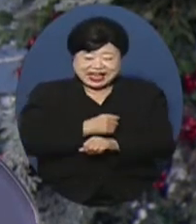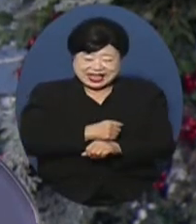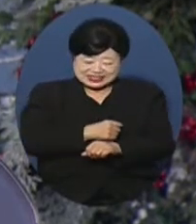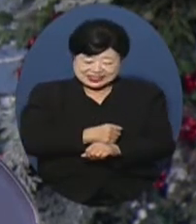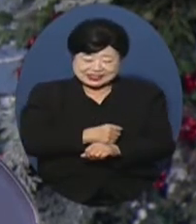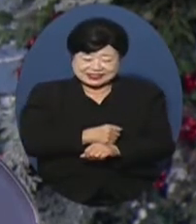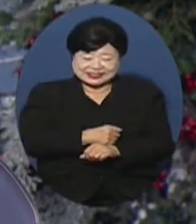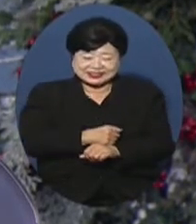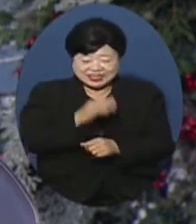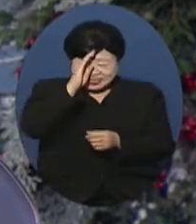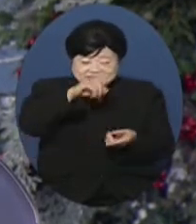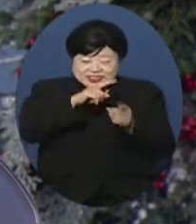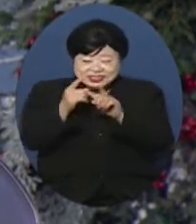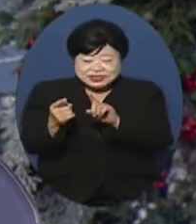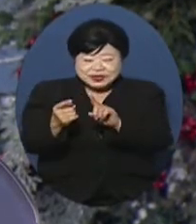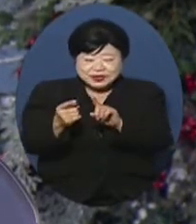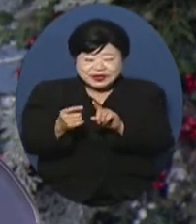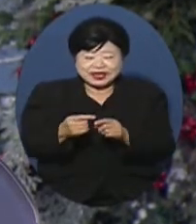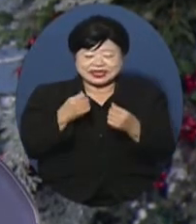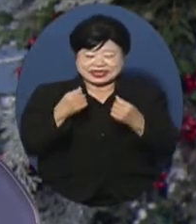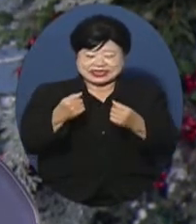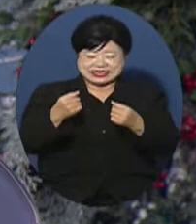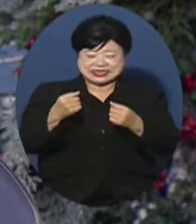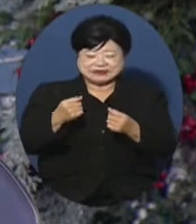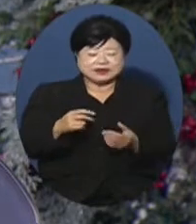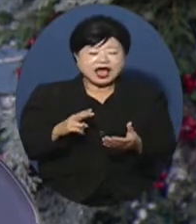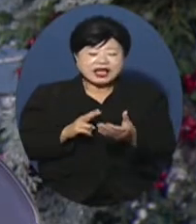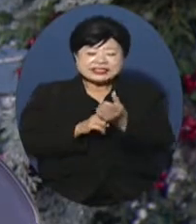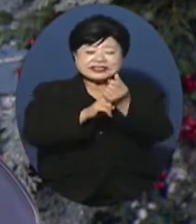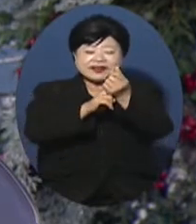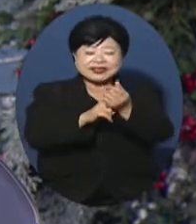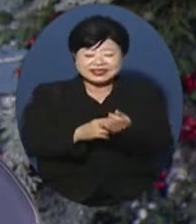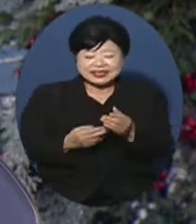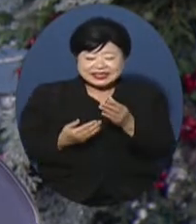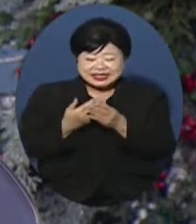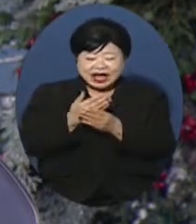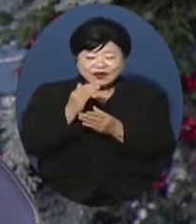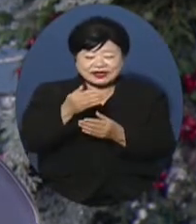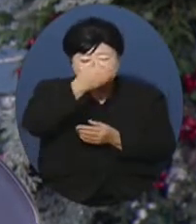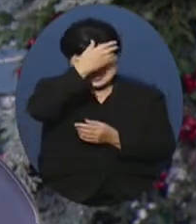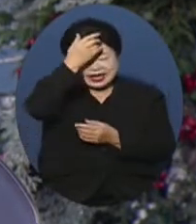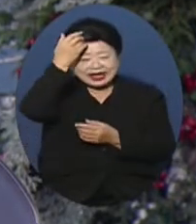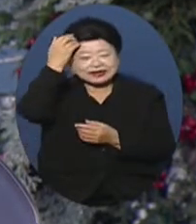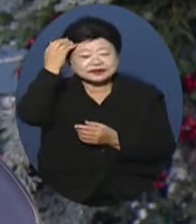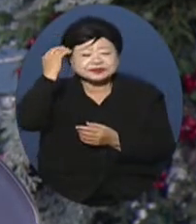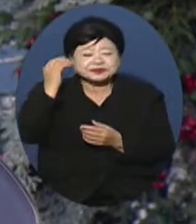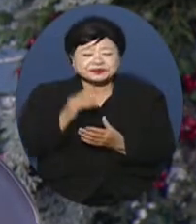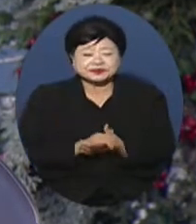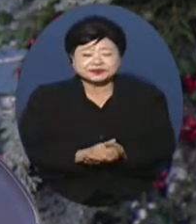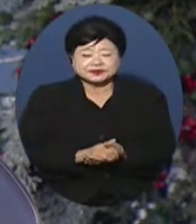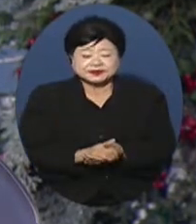치료에 기적이 기적이 일어나 에 씨앗 를 시켰습니다